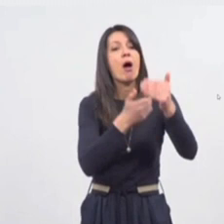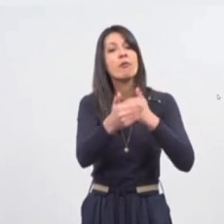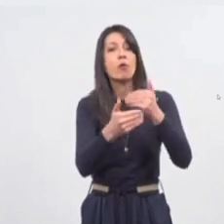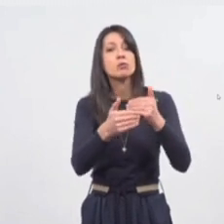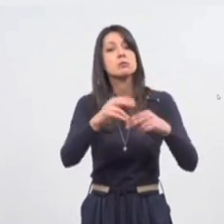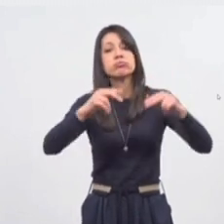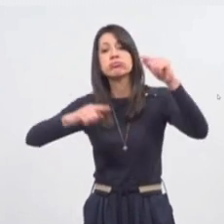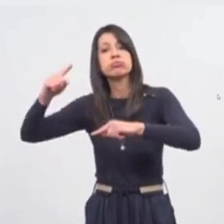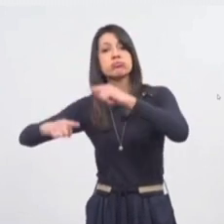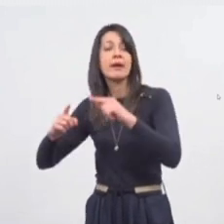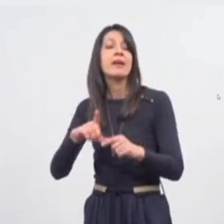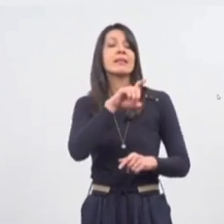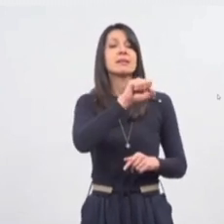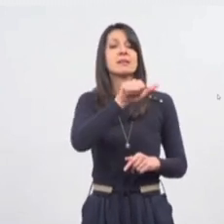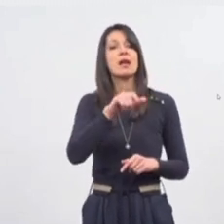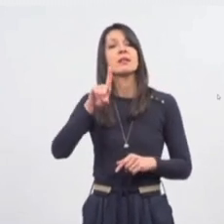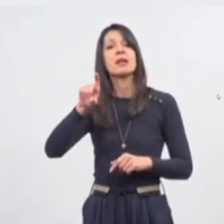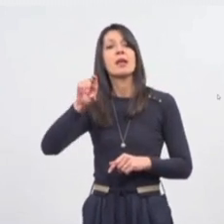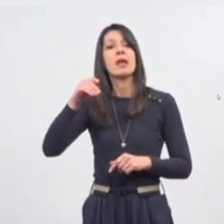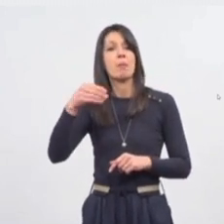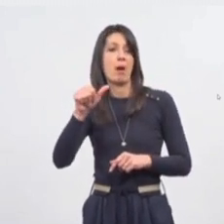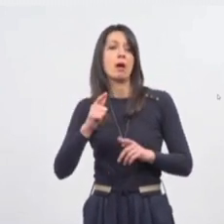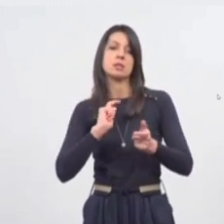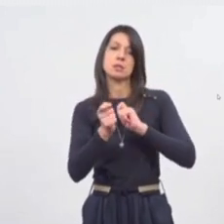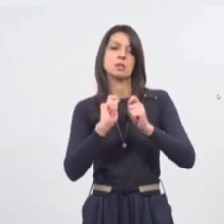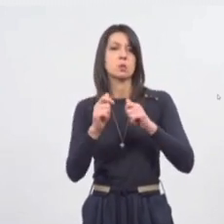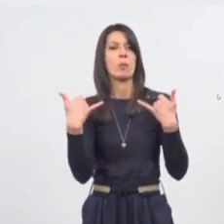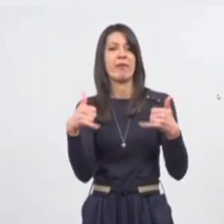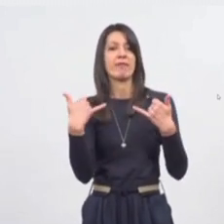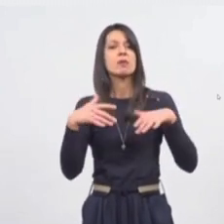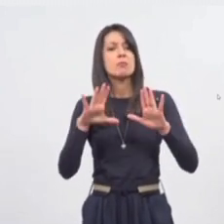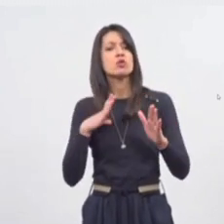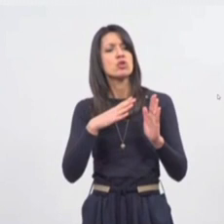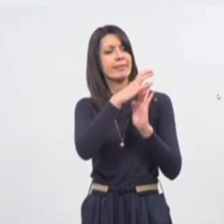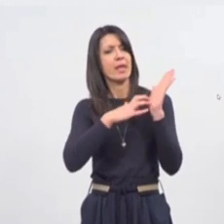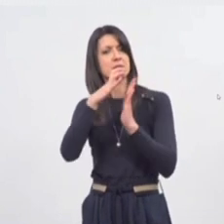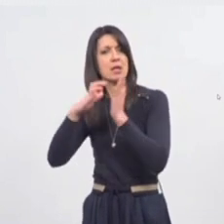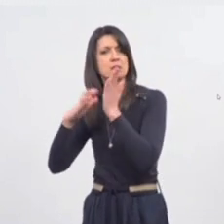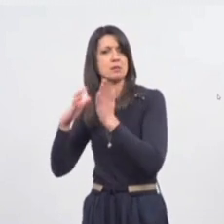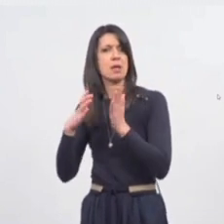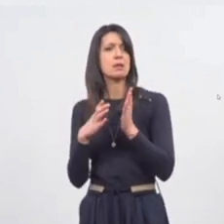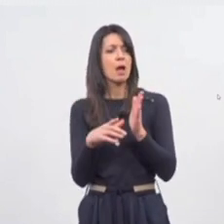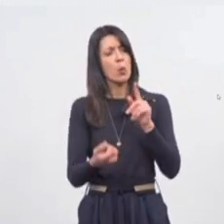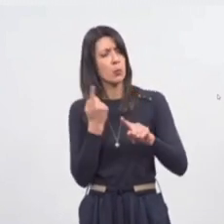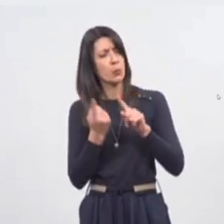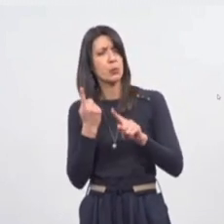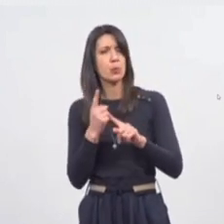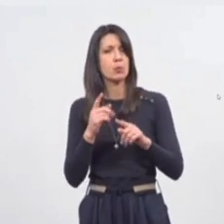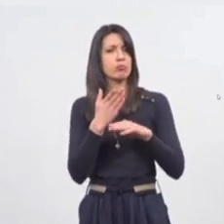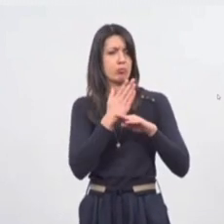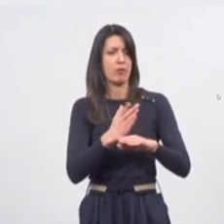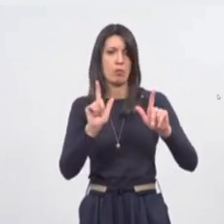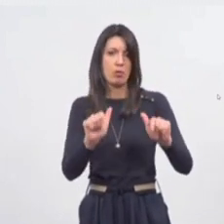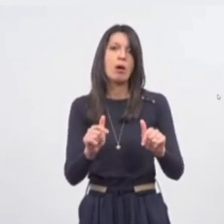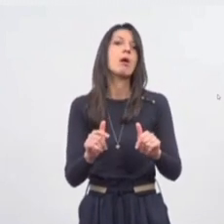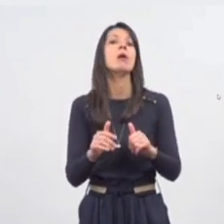le DSA et le DSA et le DMA. Mais il y a tout un paquet de textes, évidemment, extrêmement importants. Et en plus, il